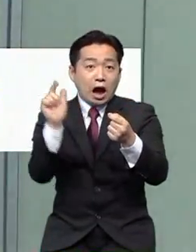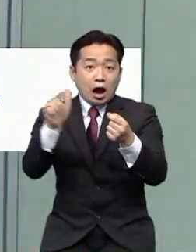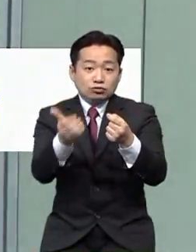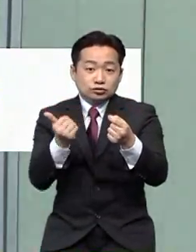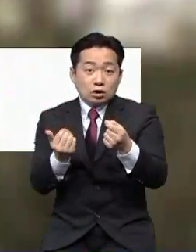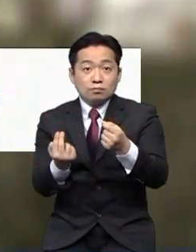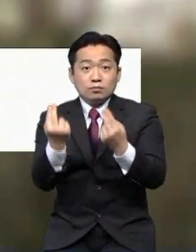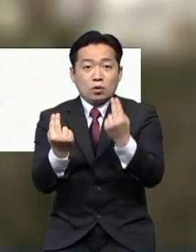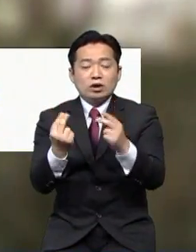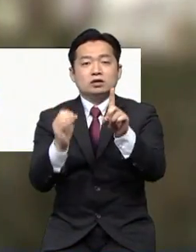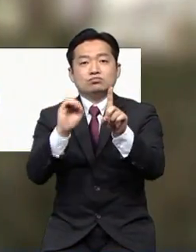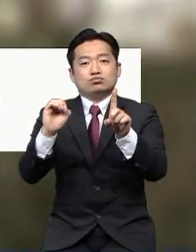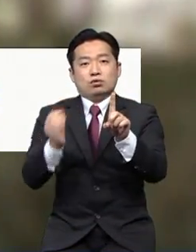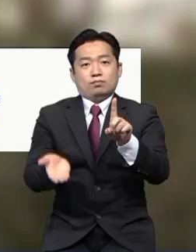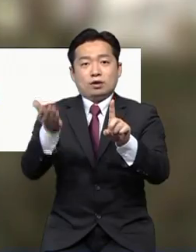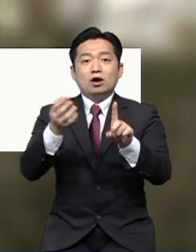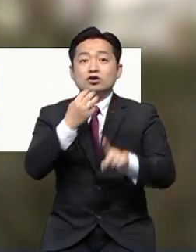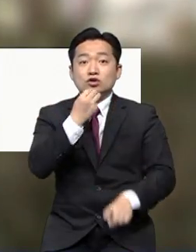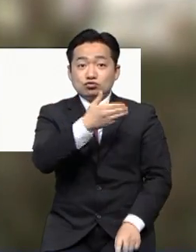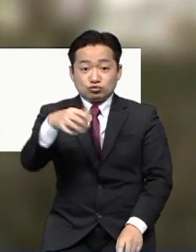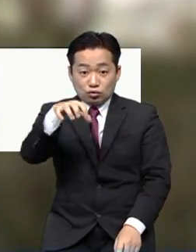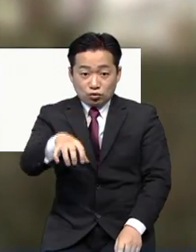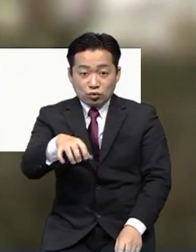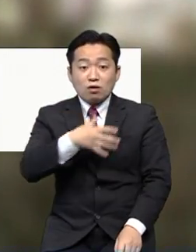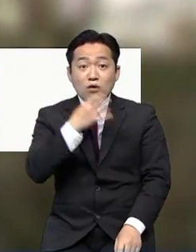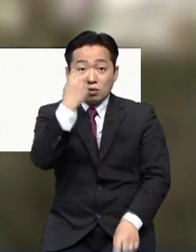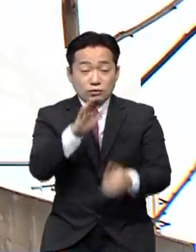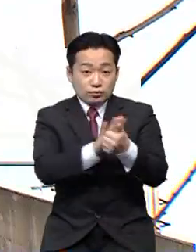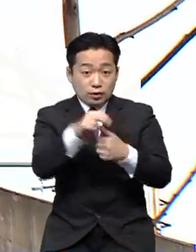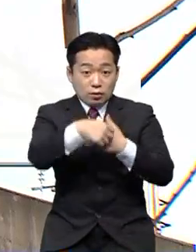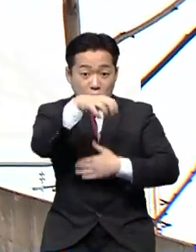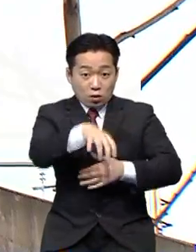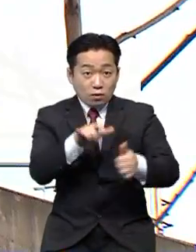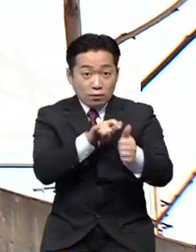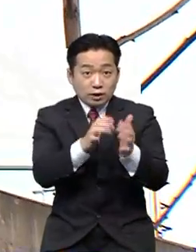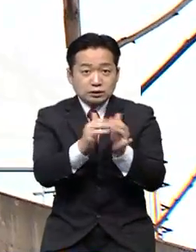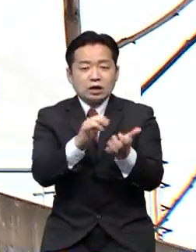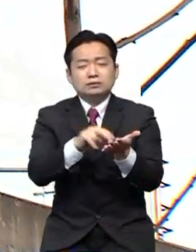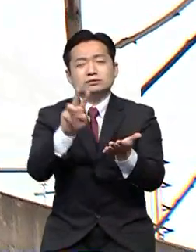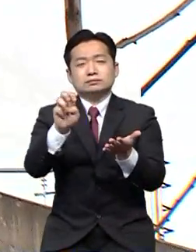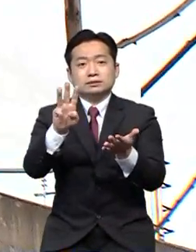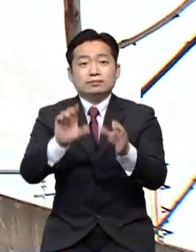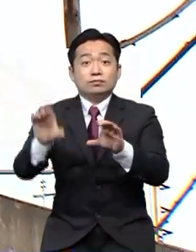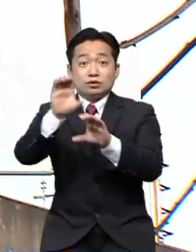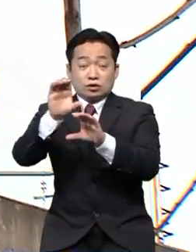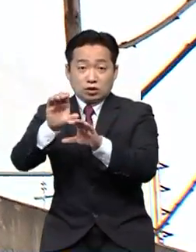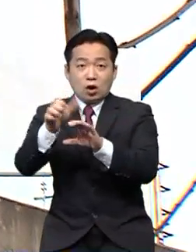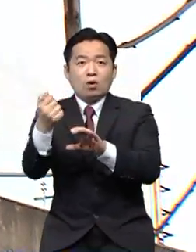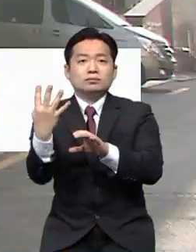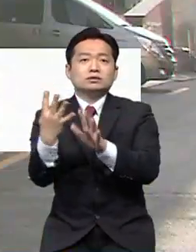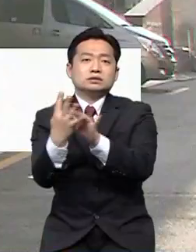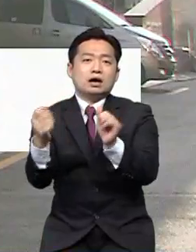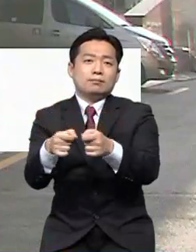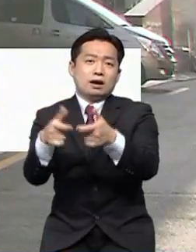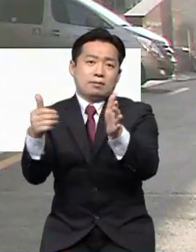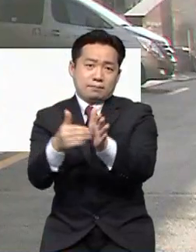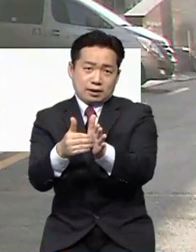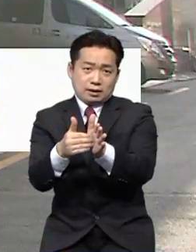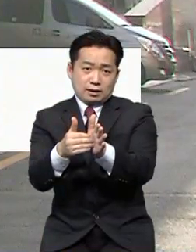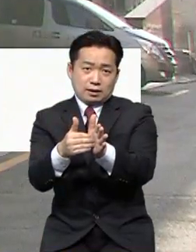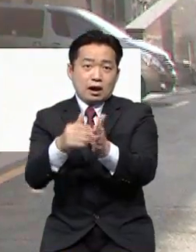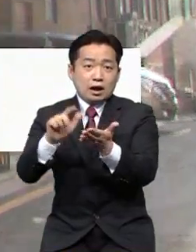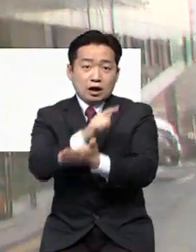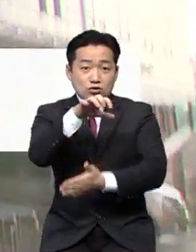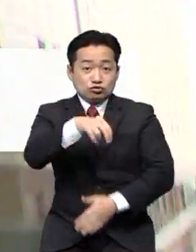상승했습니다. 서울 구로구 요양병원과 요양원 관련 확진자는 23명이 추가돼 모두 54명으로 늘었고